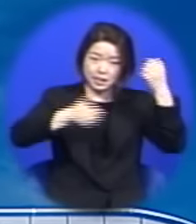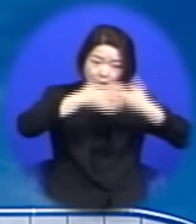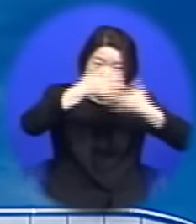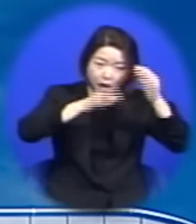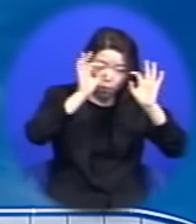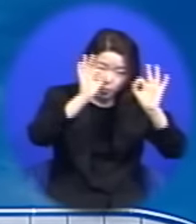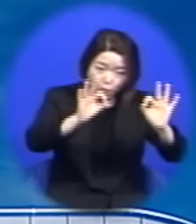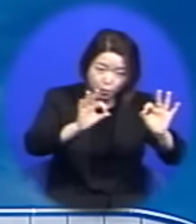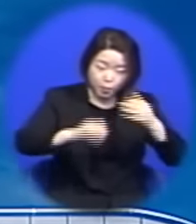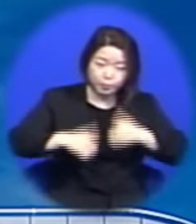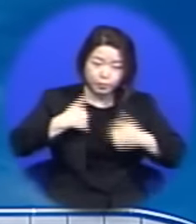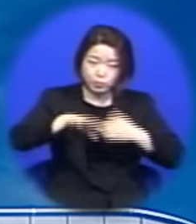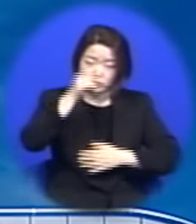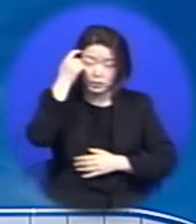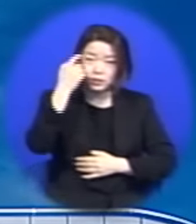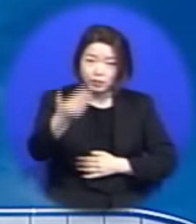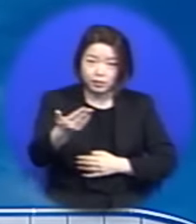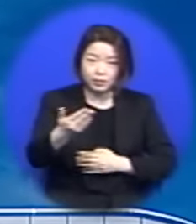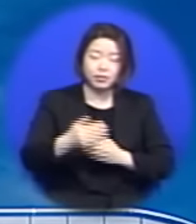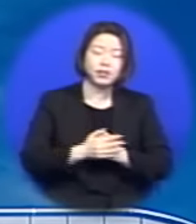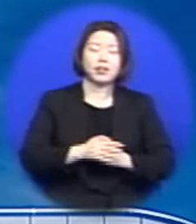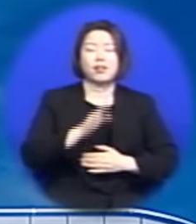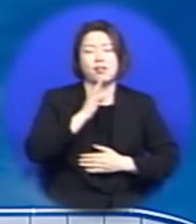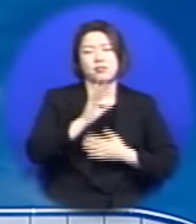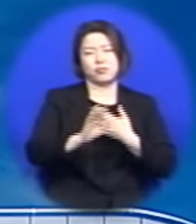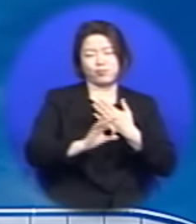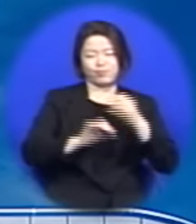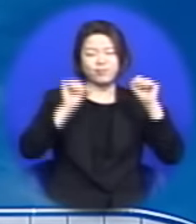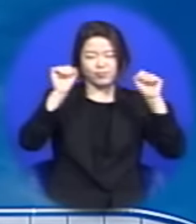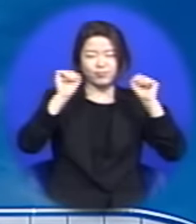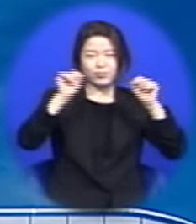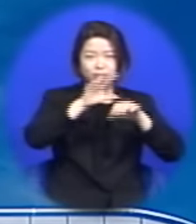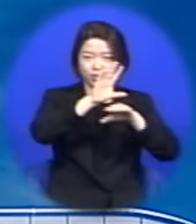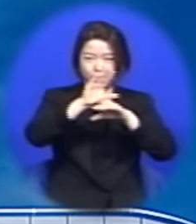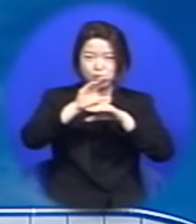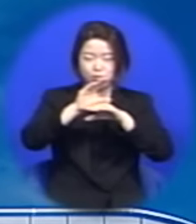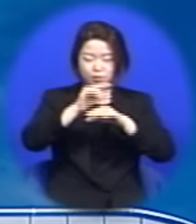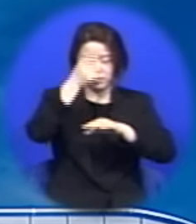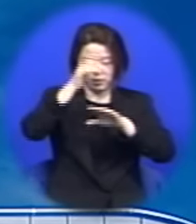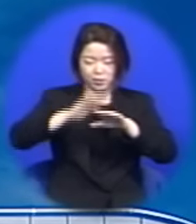즐거워 했습니까 그러면 스포츠를 예배하고 산